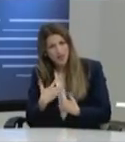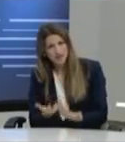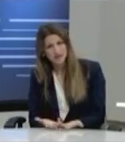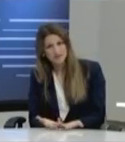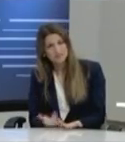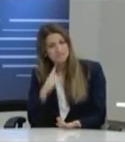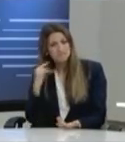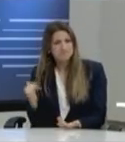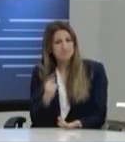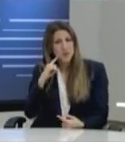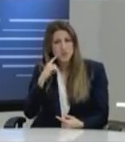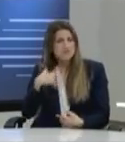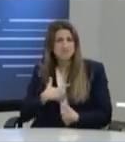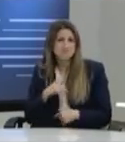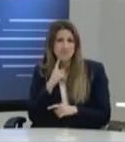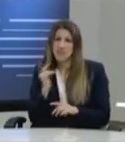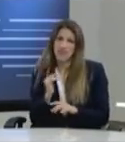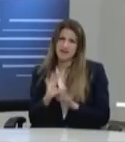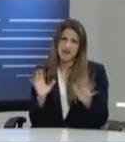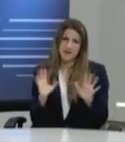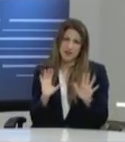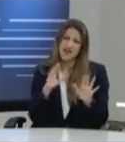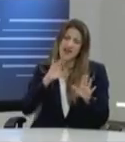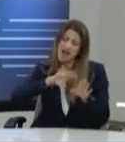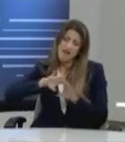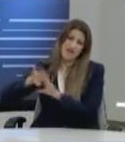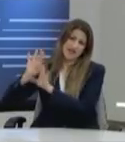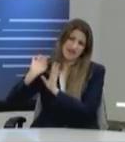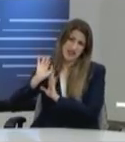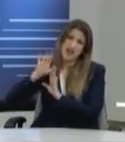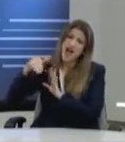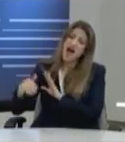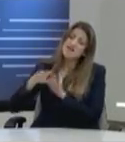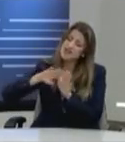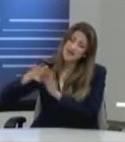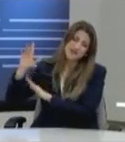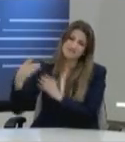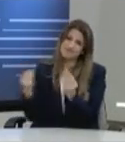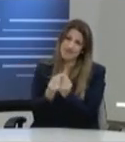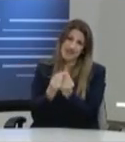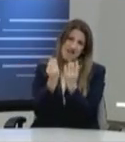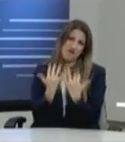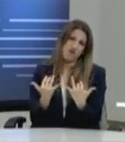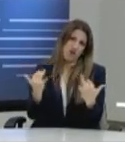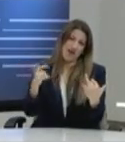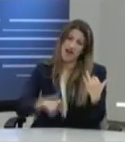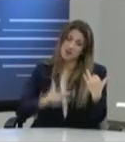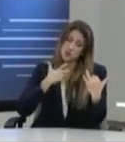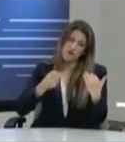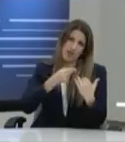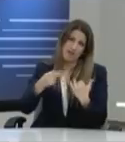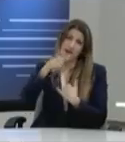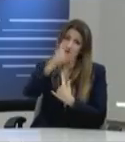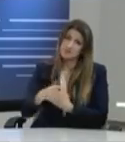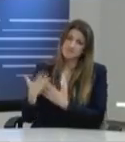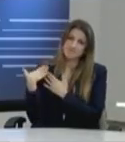Έχετε αυτή την ηρωνία, δεν την καταλαβαίνω πραγματικά. Πραγματικά, αφήστε τα αυτά για τα πάνελ στα οποία πηγαίνετε. Έχετε λοιπόν προσωπική